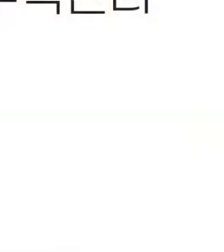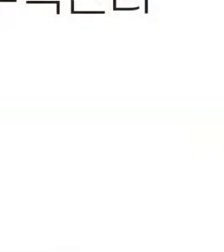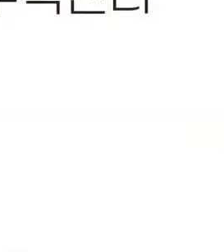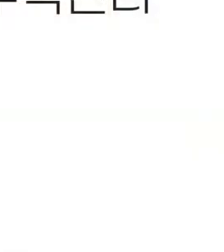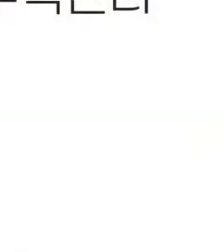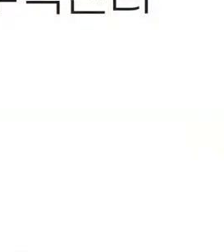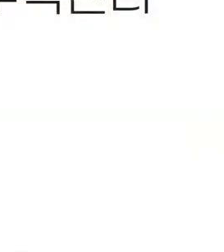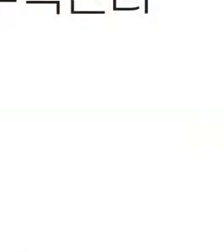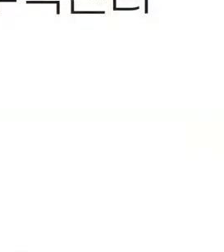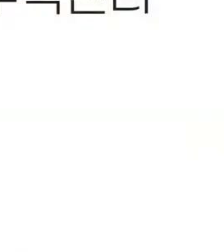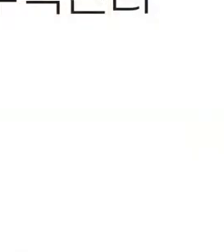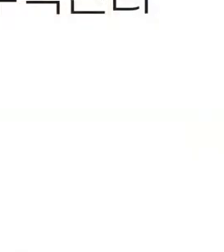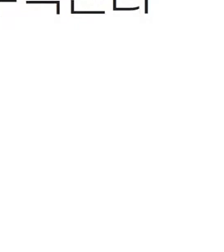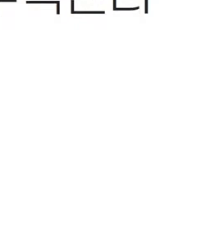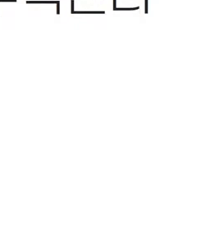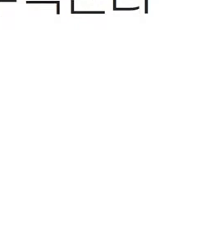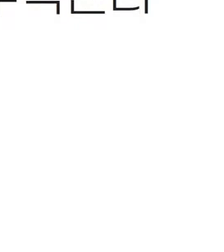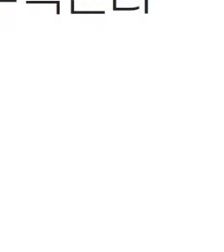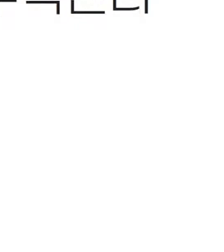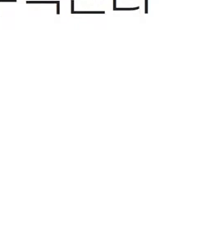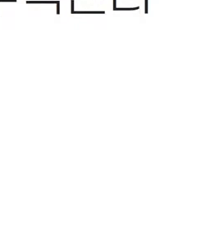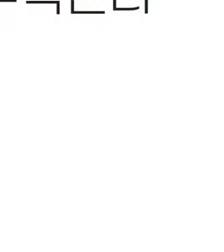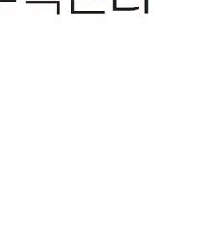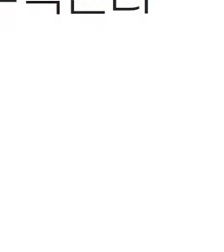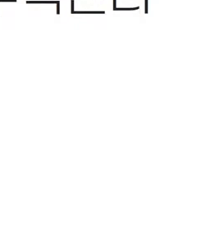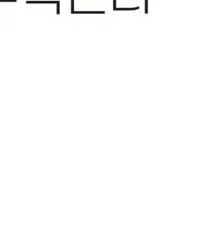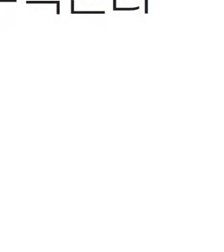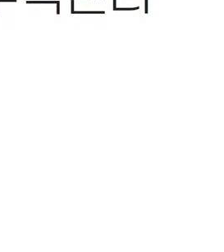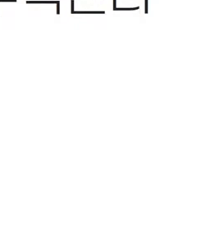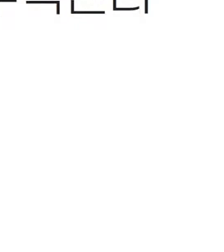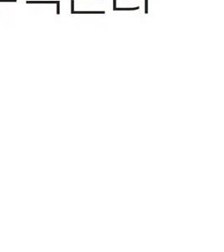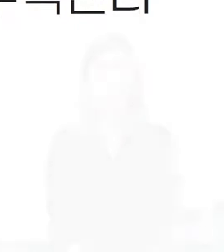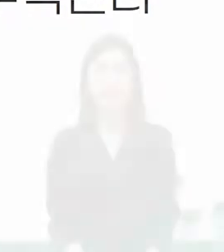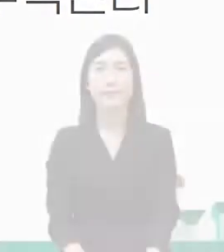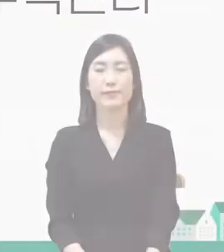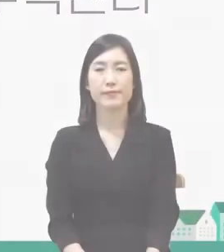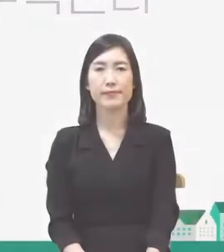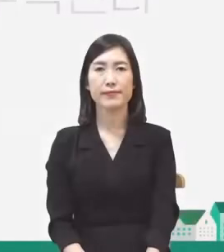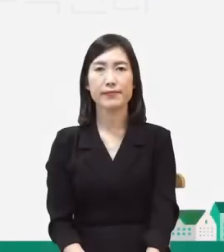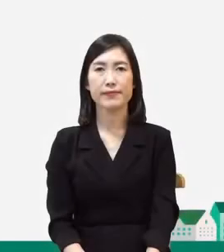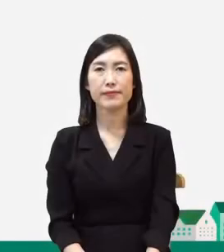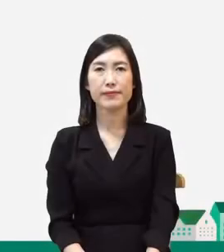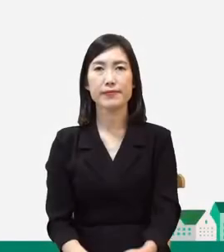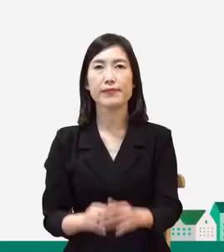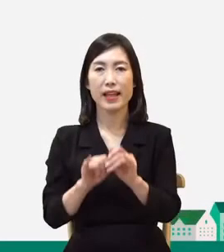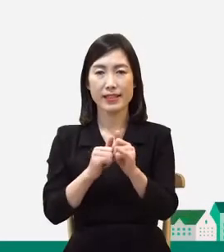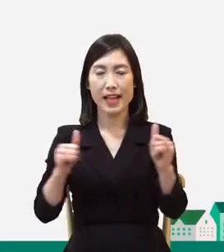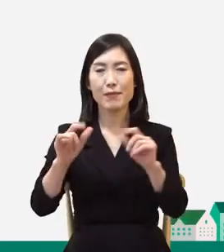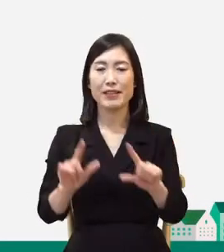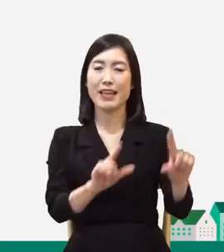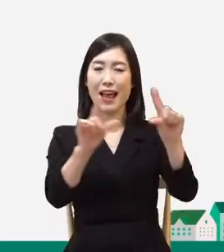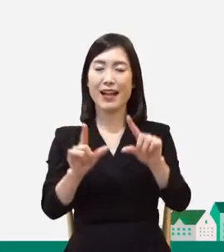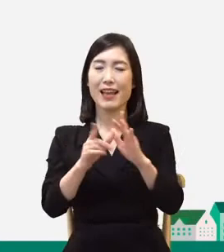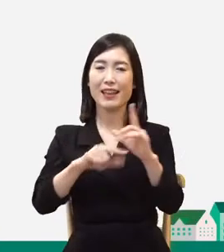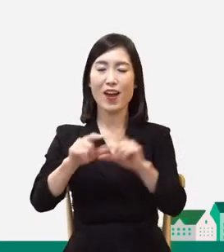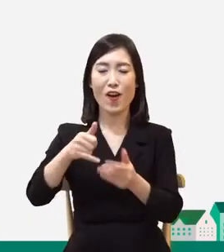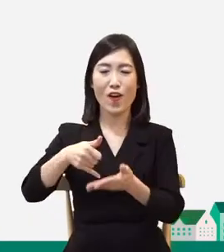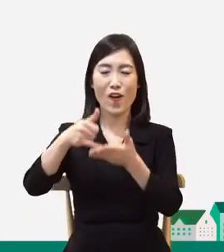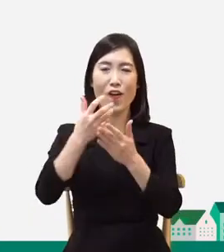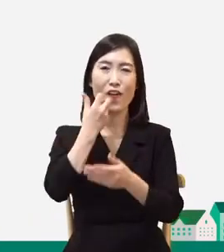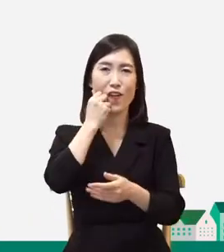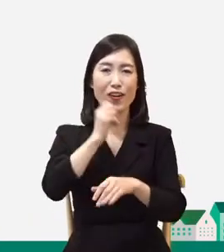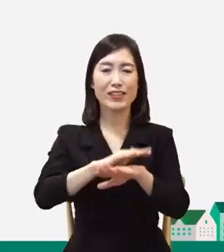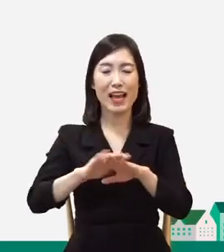네. 사람이 살아가는 데 있어 품위를 높이고 더 나은 삶을 살아갈 수 있도록 하기 위해 기존의 다양한 주거